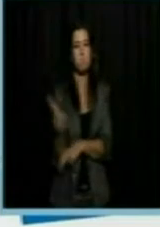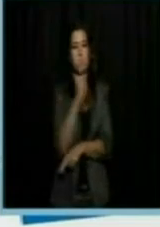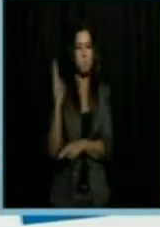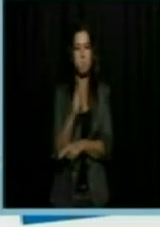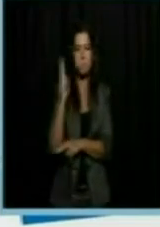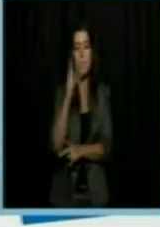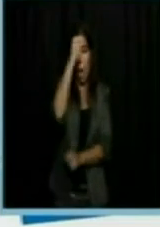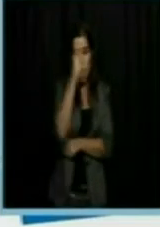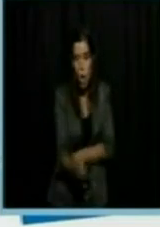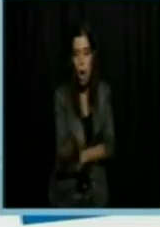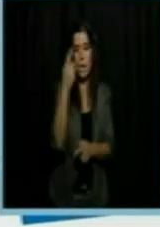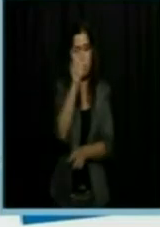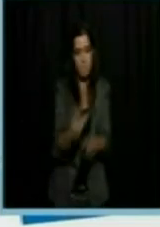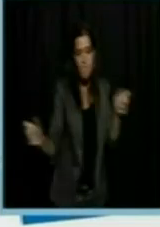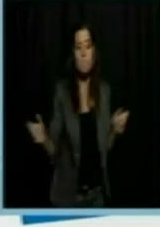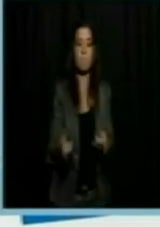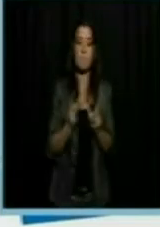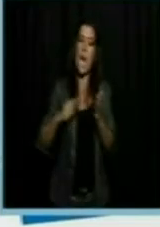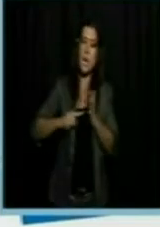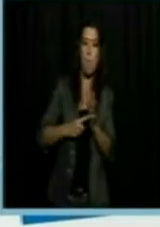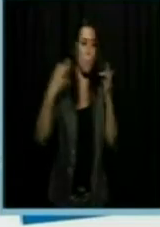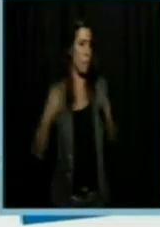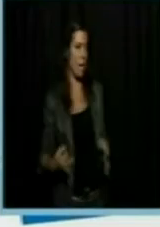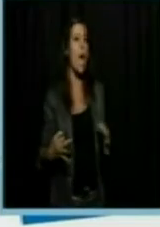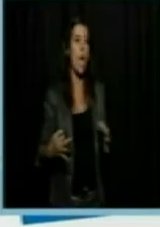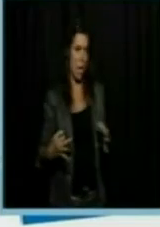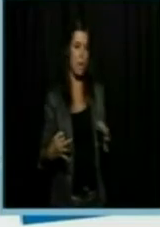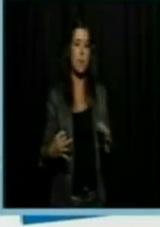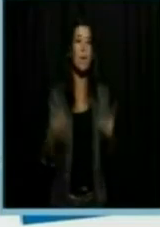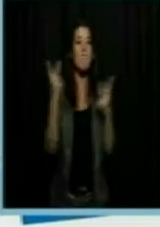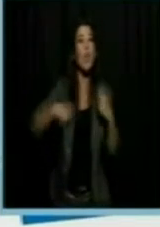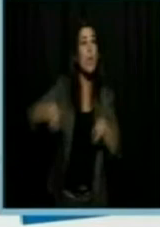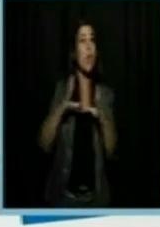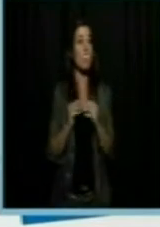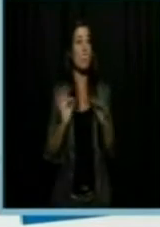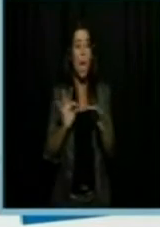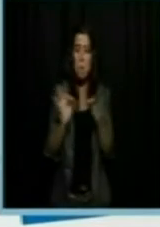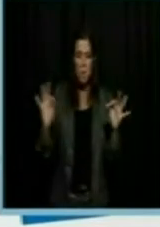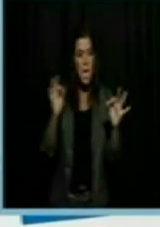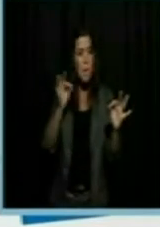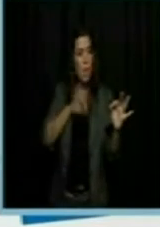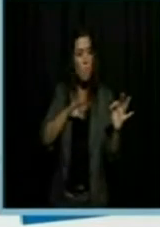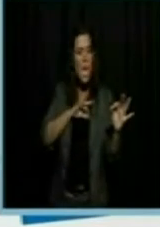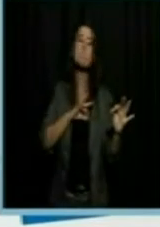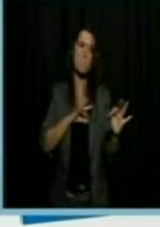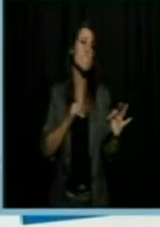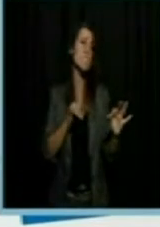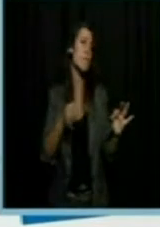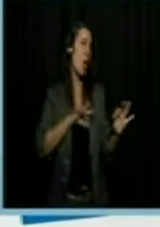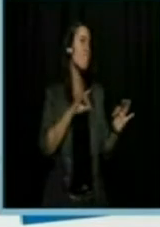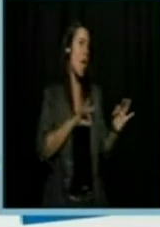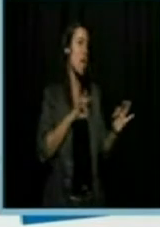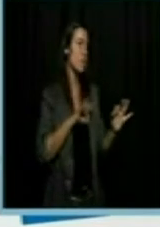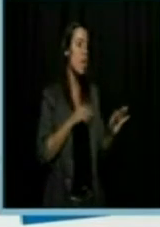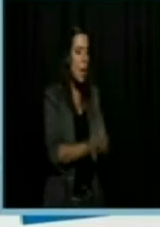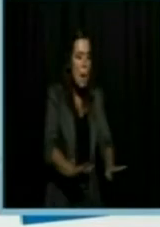facciamo ci conviene. E io personalmente lo faccio perché ci sono loro, i bambini.